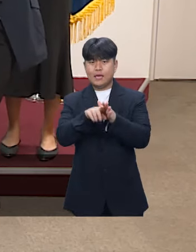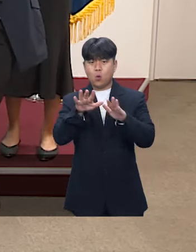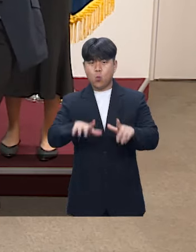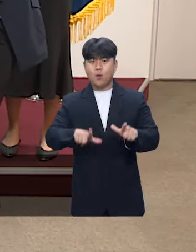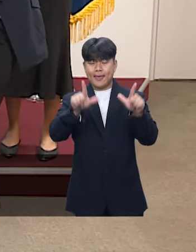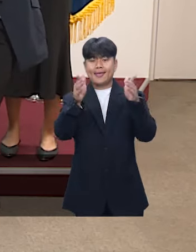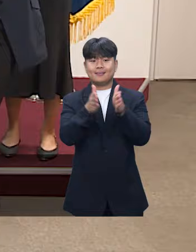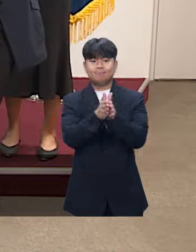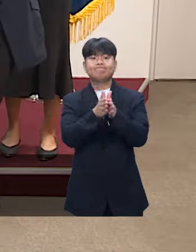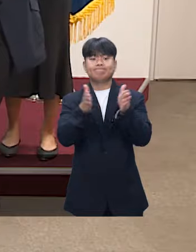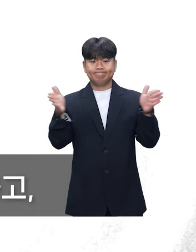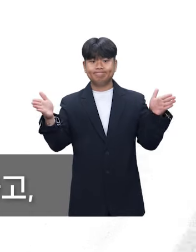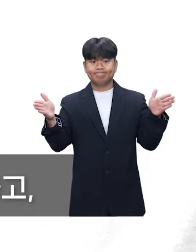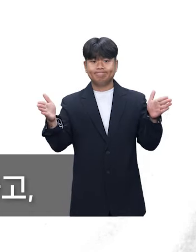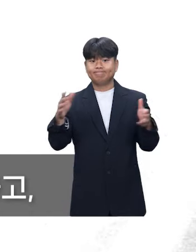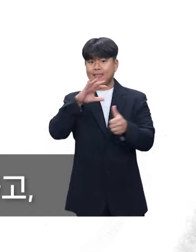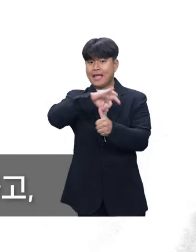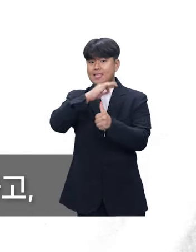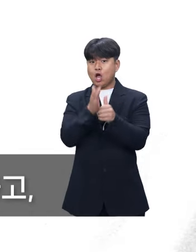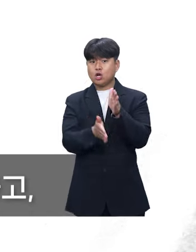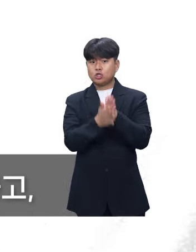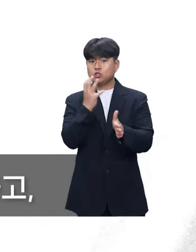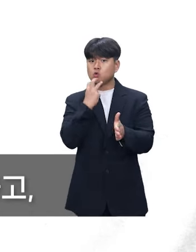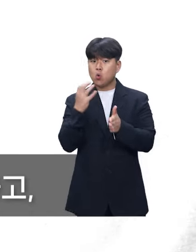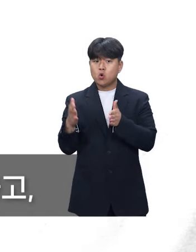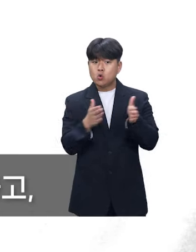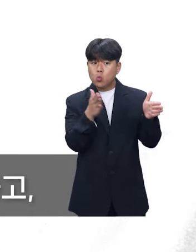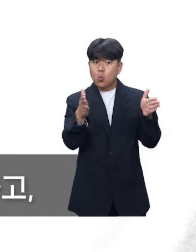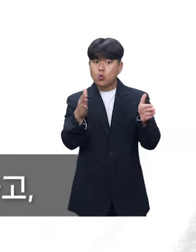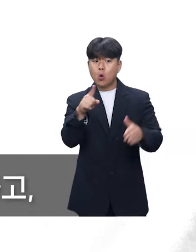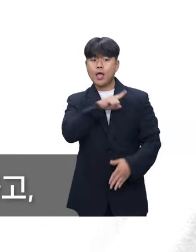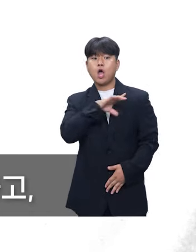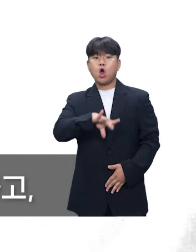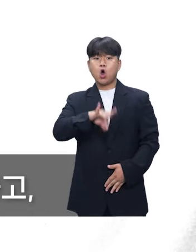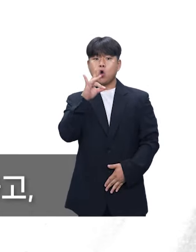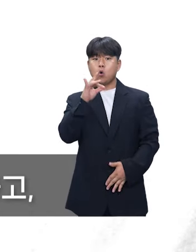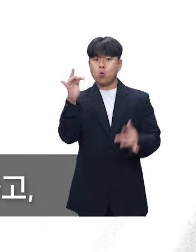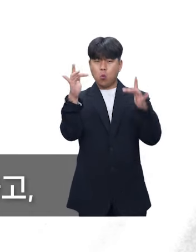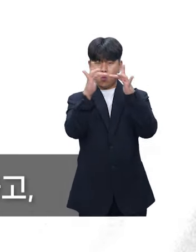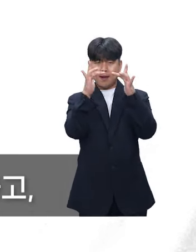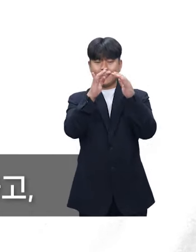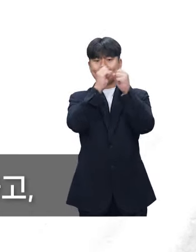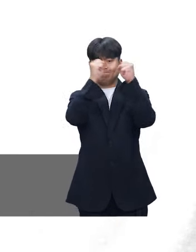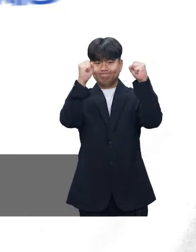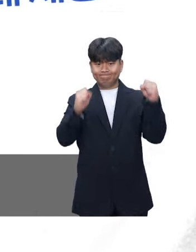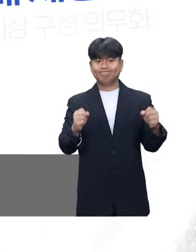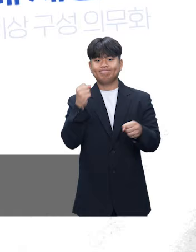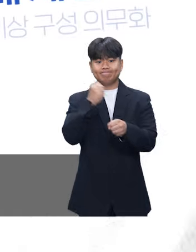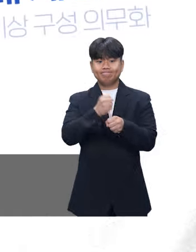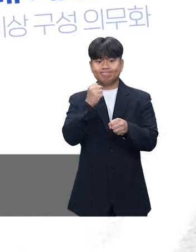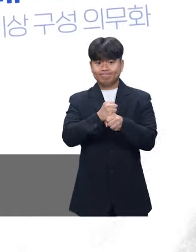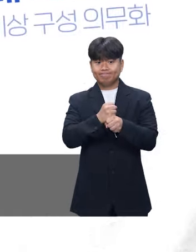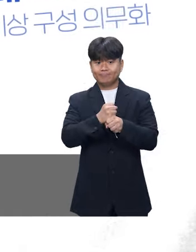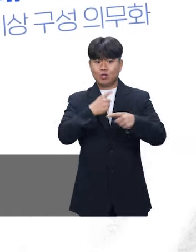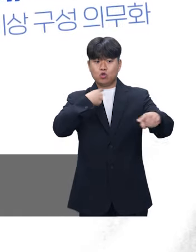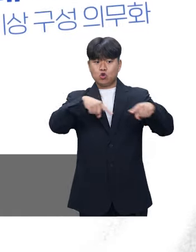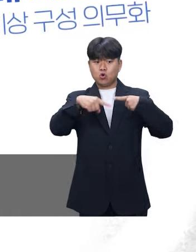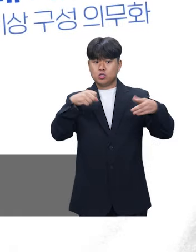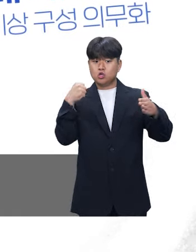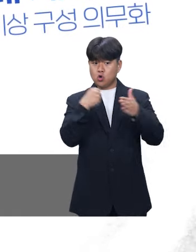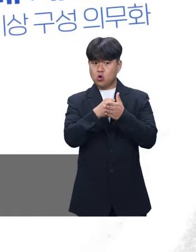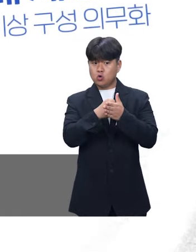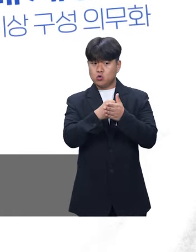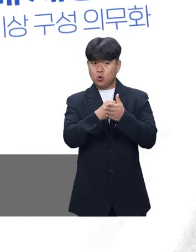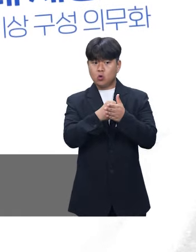처음 시행됐습니다. 이 안양시는 경기도 최초로 온라인 청년 DB 시스템을 구축하고 정책 결정 과정에 청년